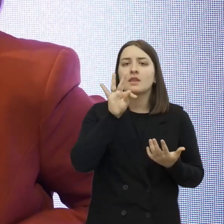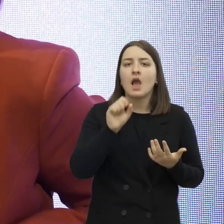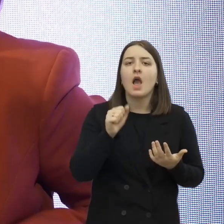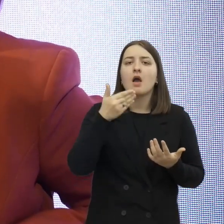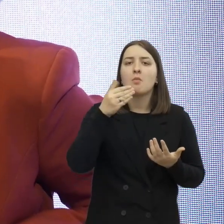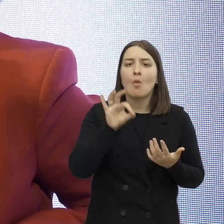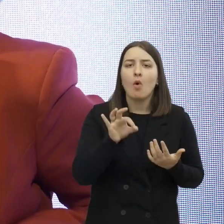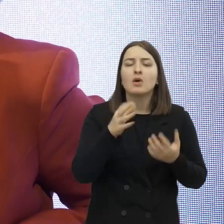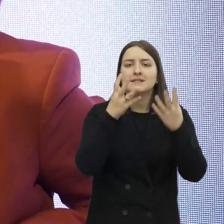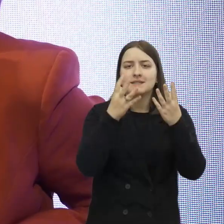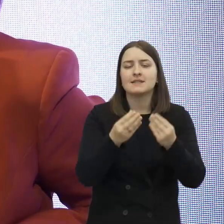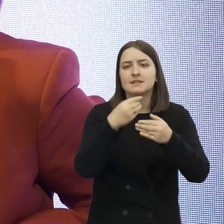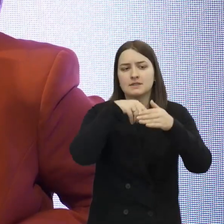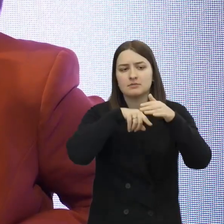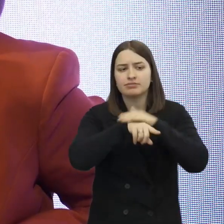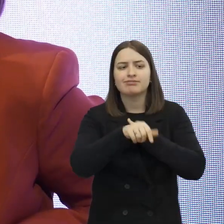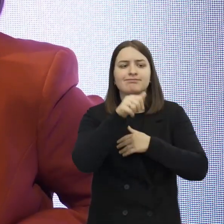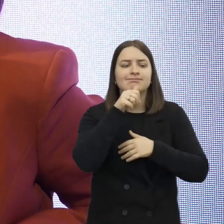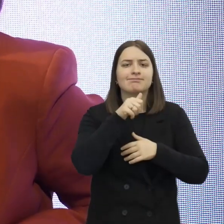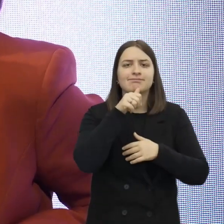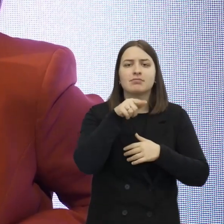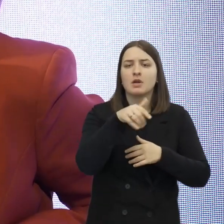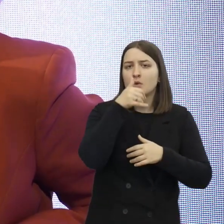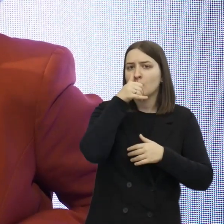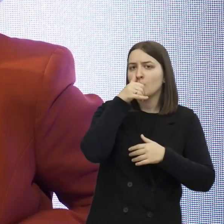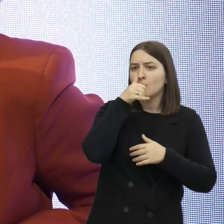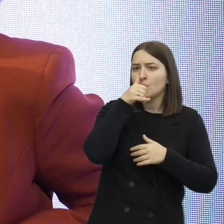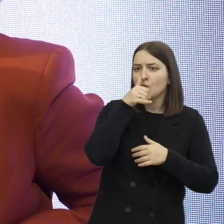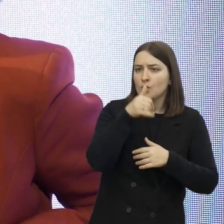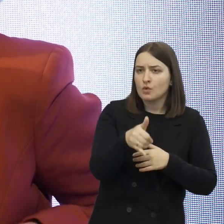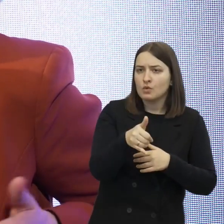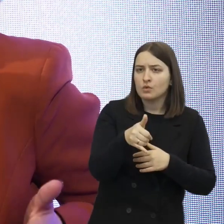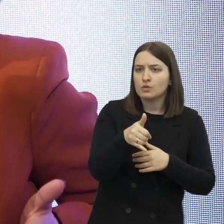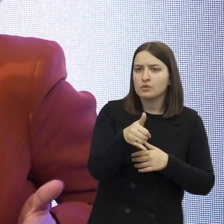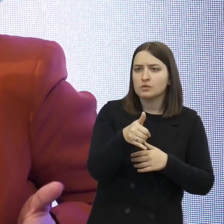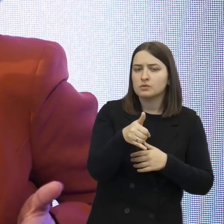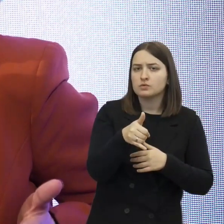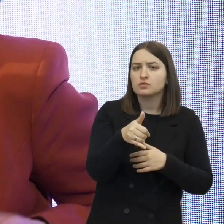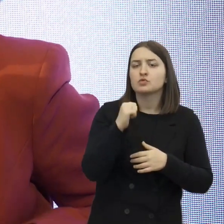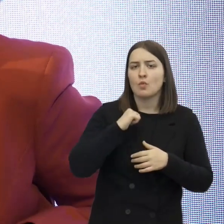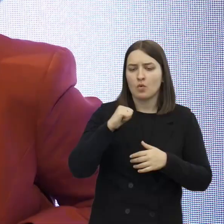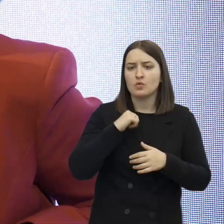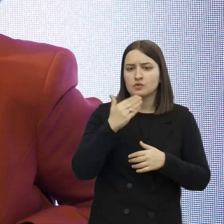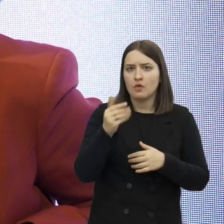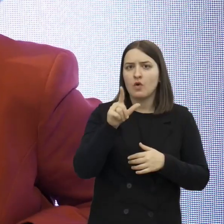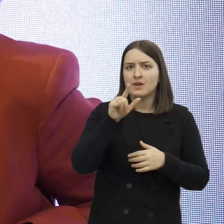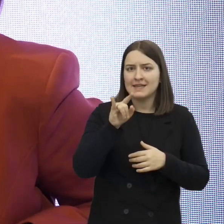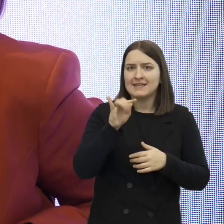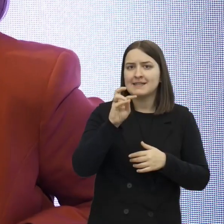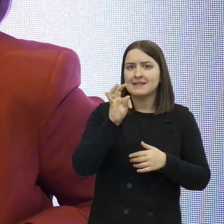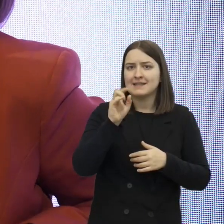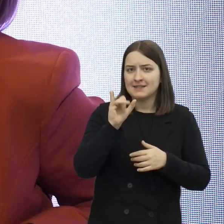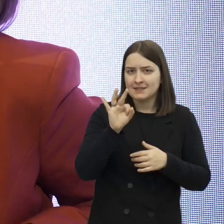neleidžia suvesti ar ne atseit žmogaus tos lyties, kuria žmogus